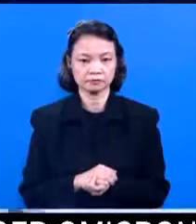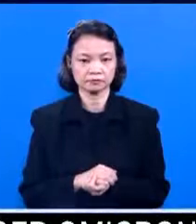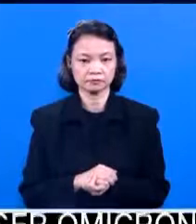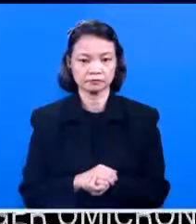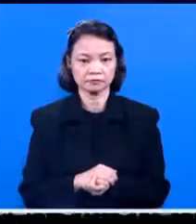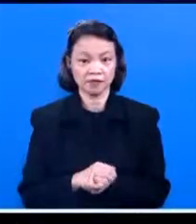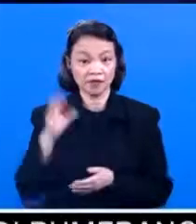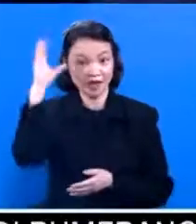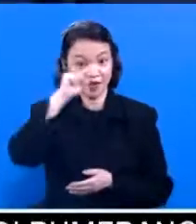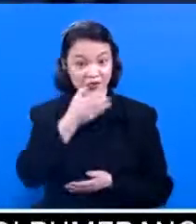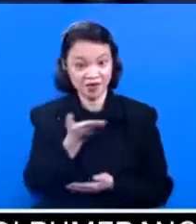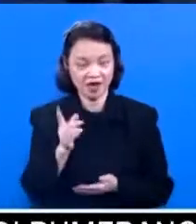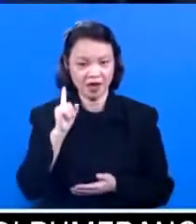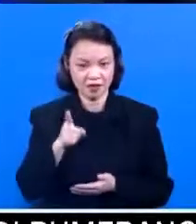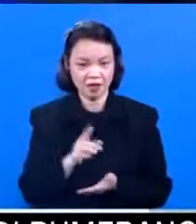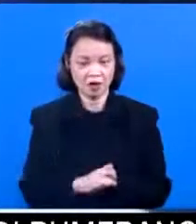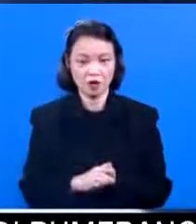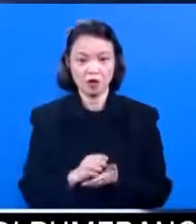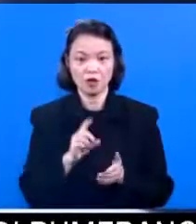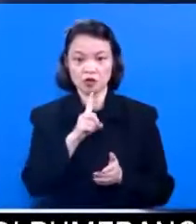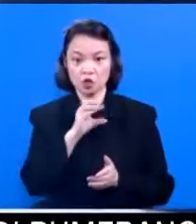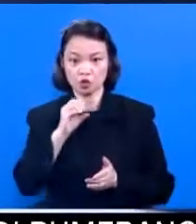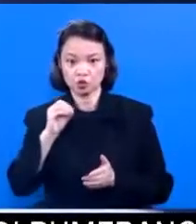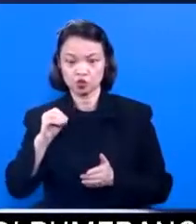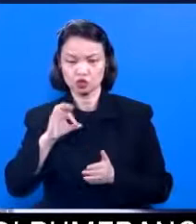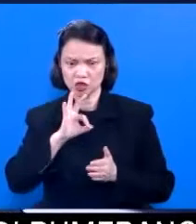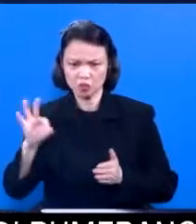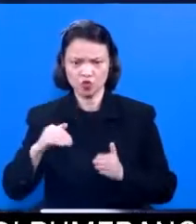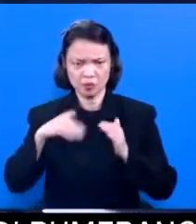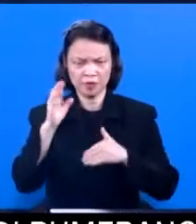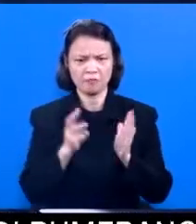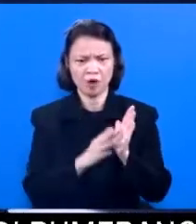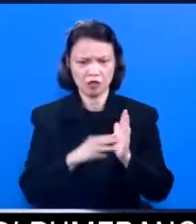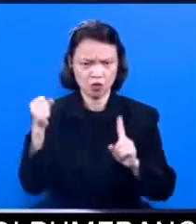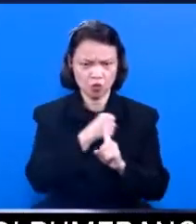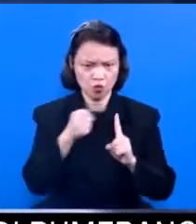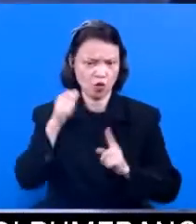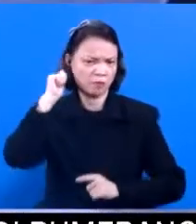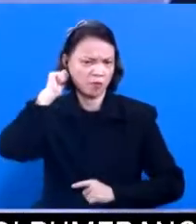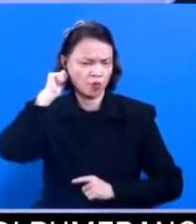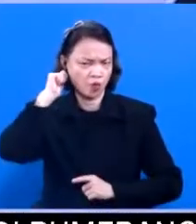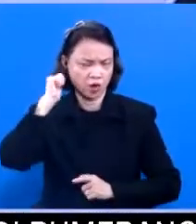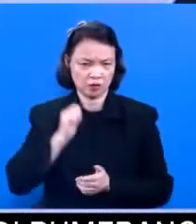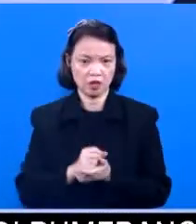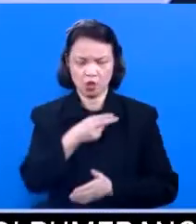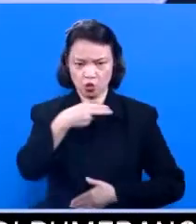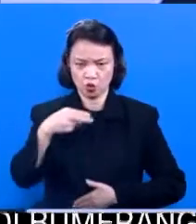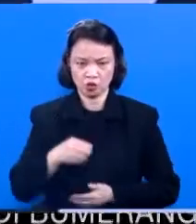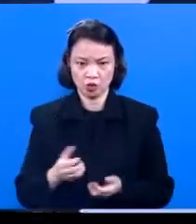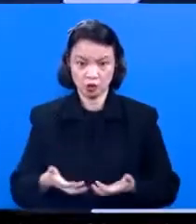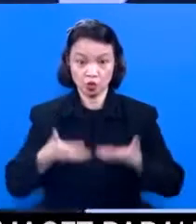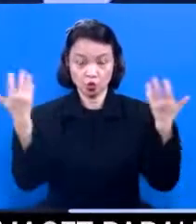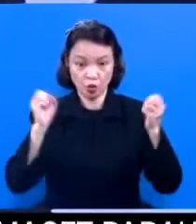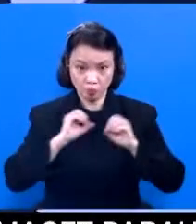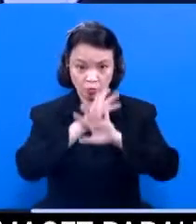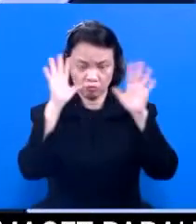Tahukah Anda, ada ratusan ribu kasus kekerasan terhadap perempuan terjadi setiap tahunnya di Indonesia. Jumlah kasus yang terungkap hanyalah sebagian